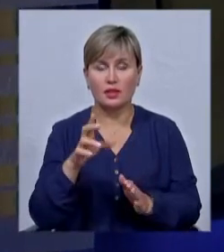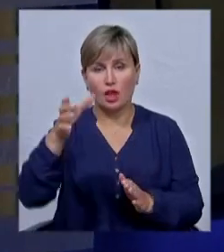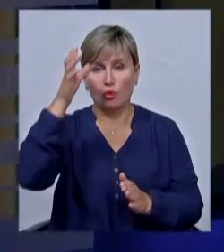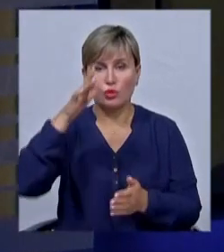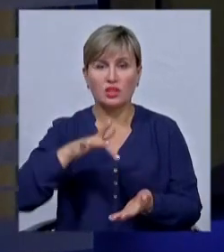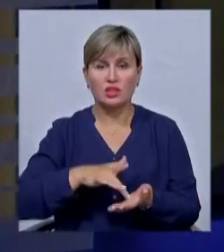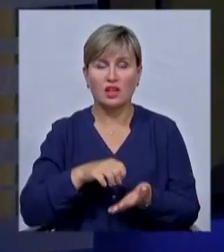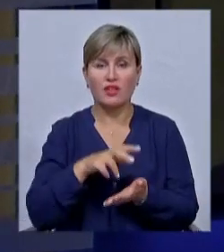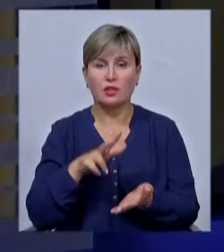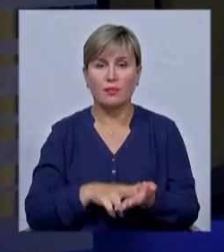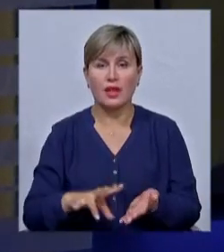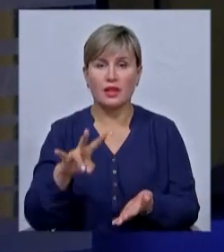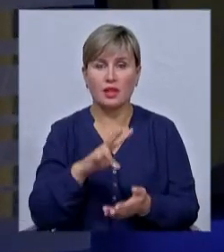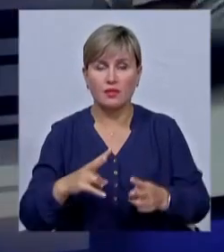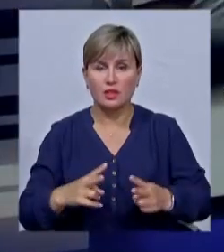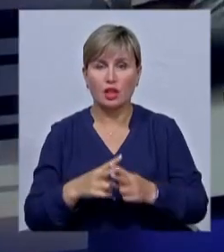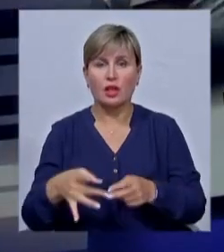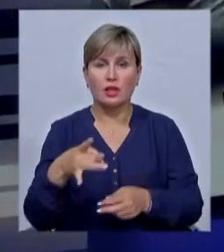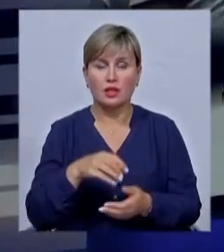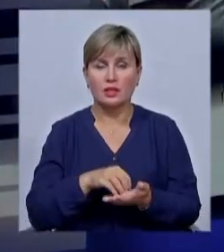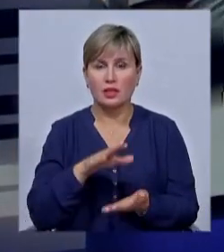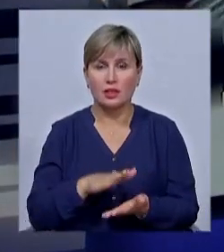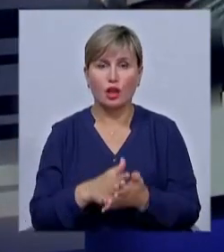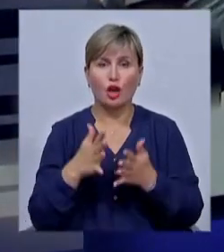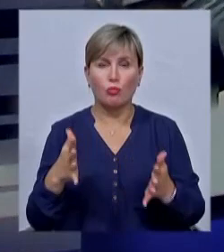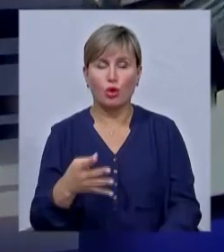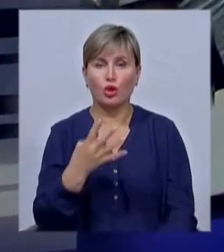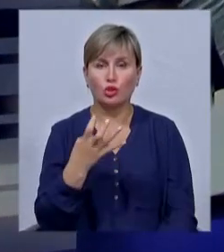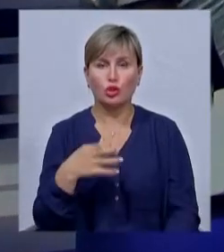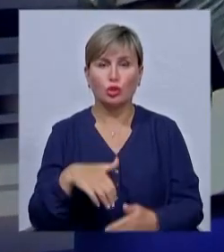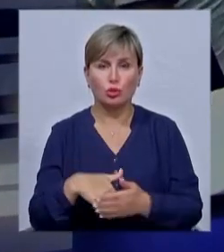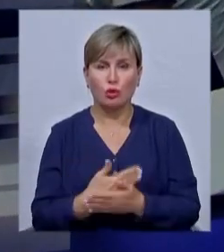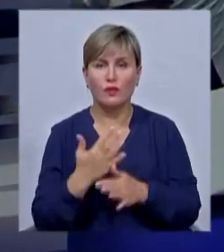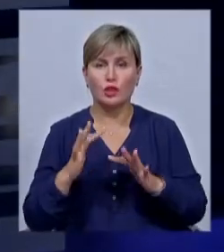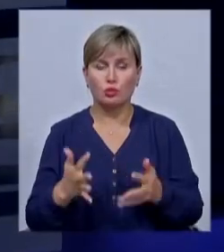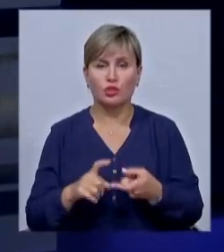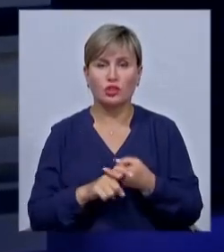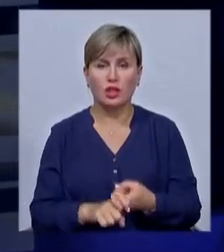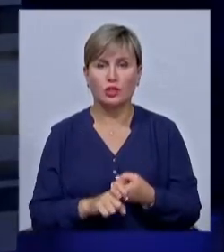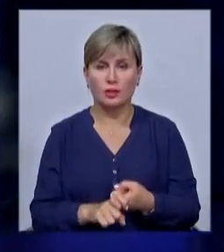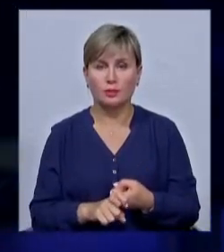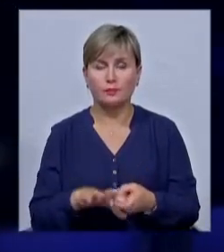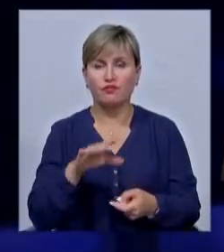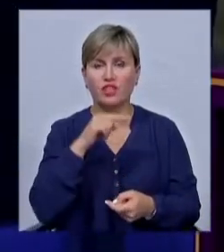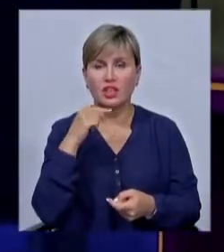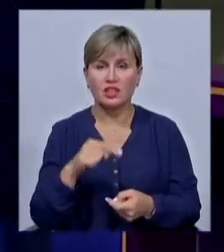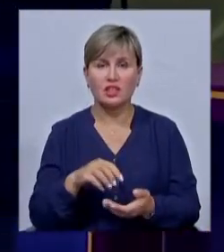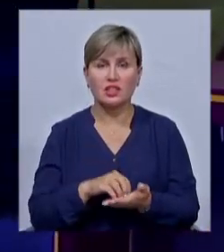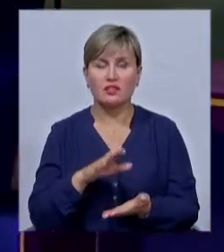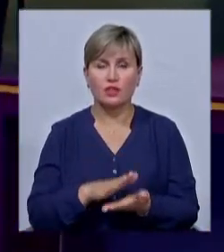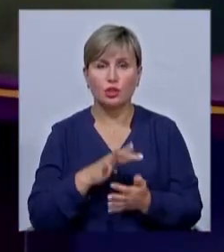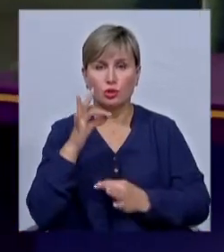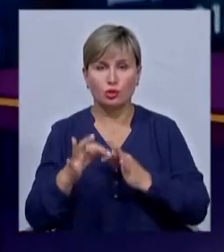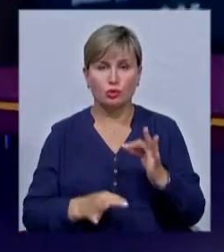18 ноября в столичном регионе зарегистрировано более 400 новых случаев заражения россии же зафиксирован